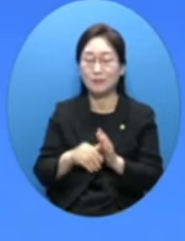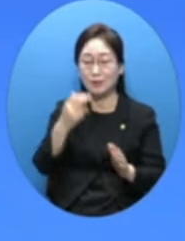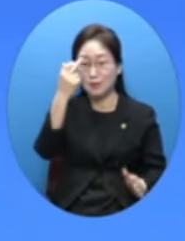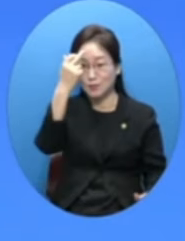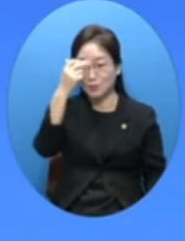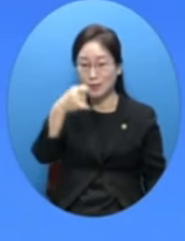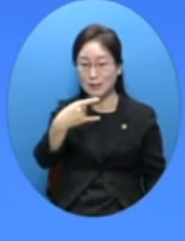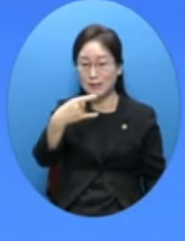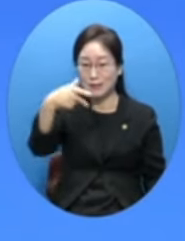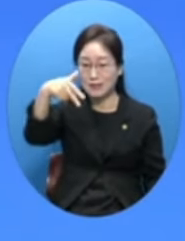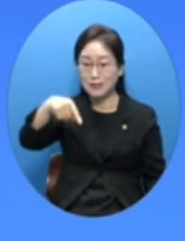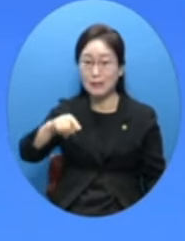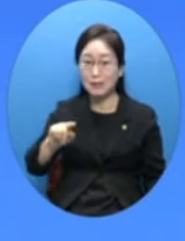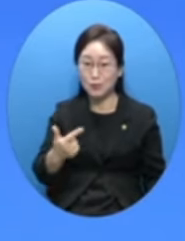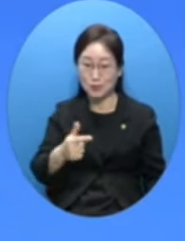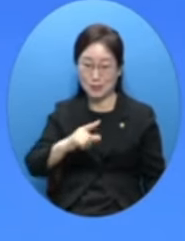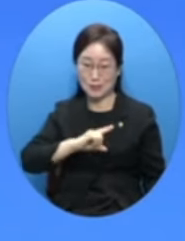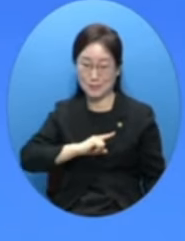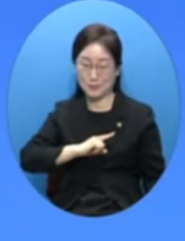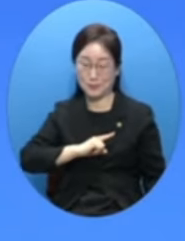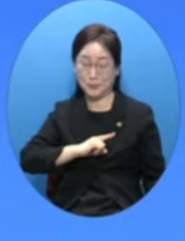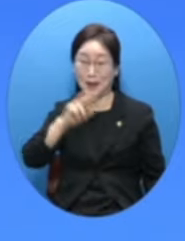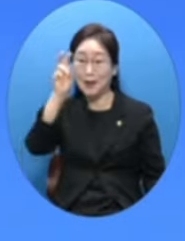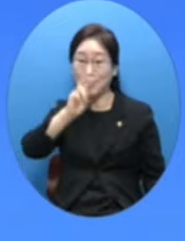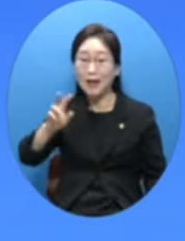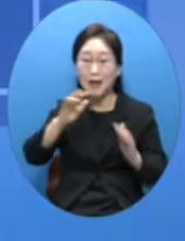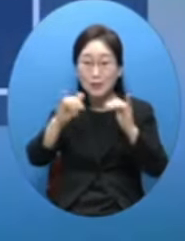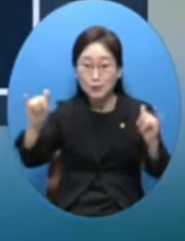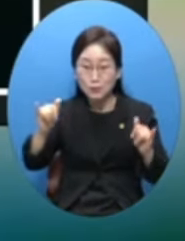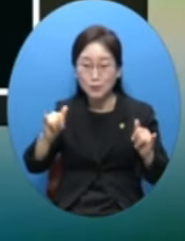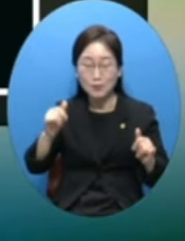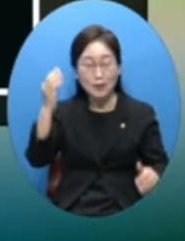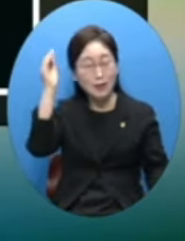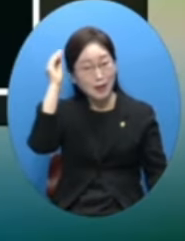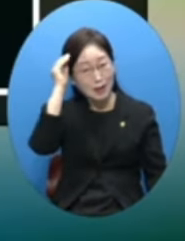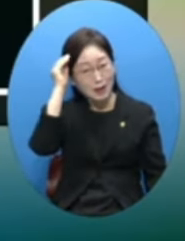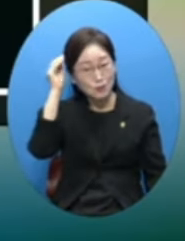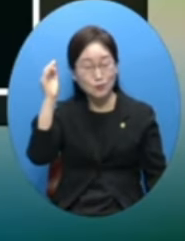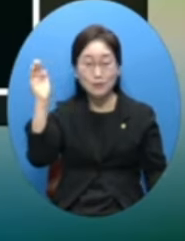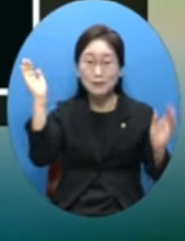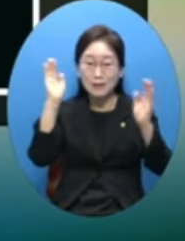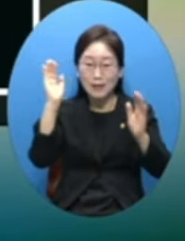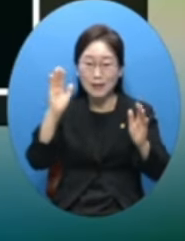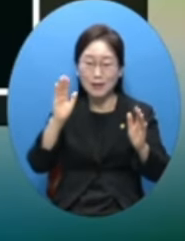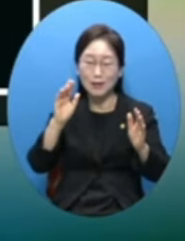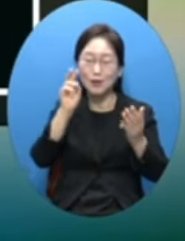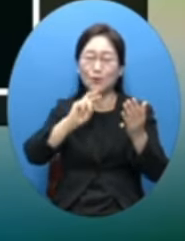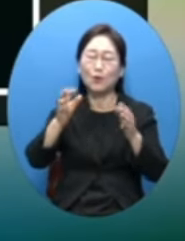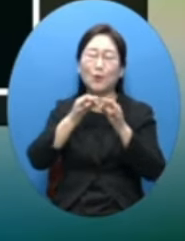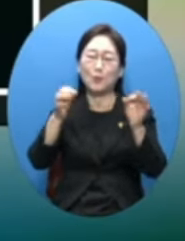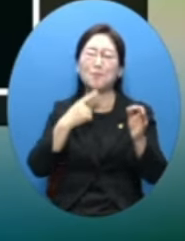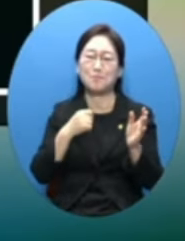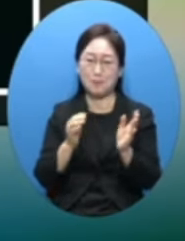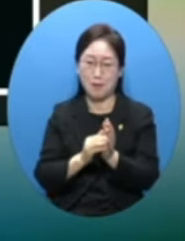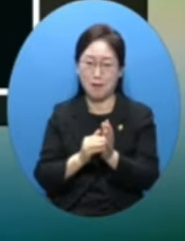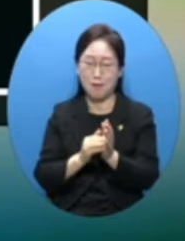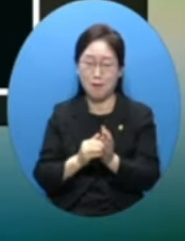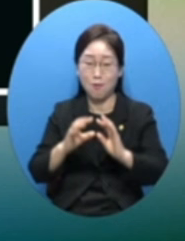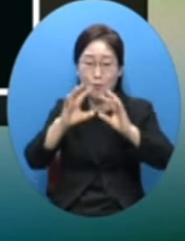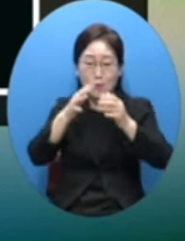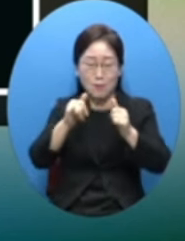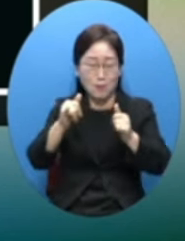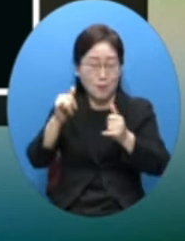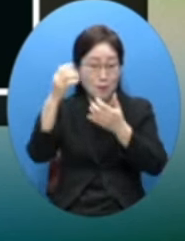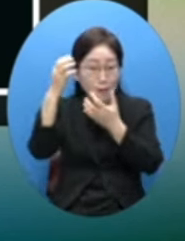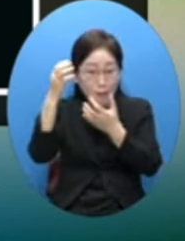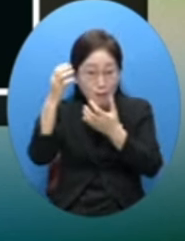최희준이라고 하는 가수가 하숙생이라고 하는 노래를 불렀습니다. 온 국민의 마음을 사로잡았었는데요.